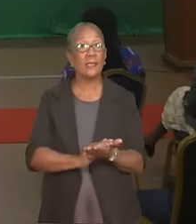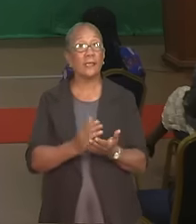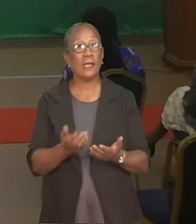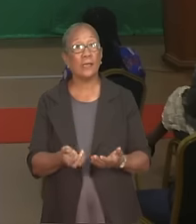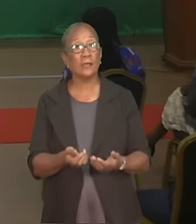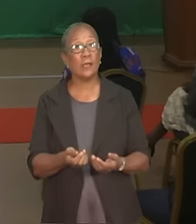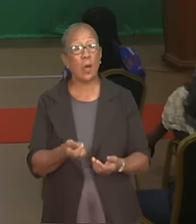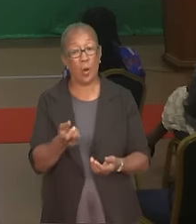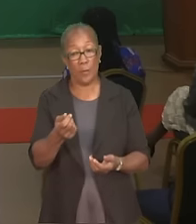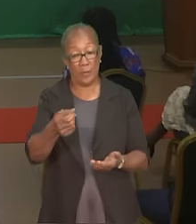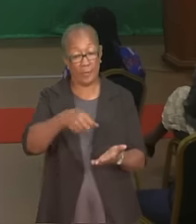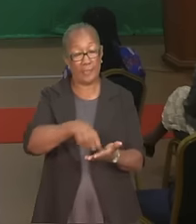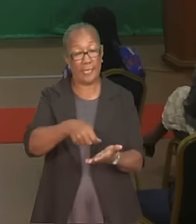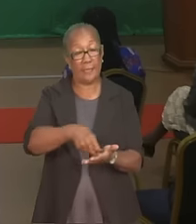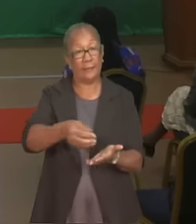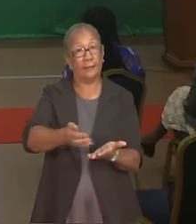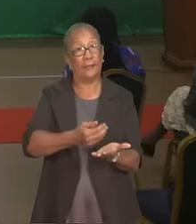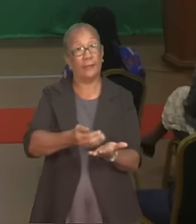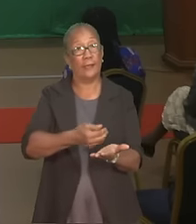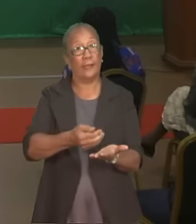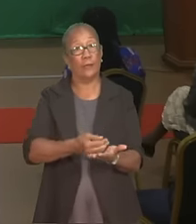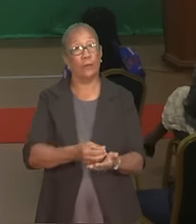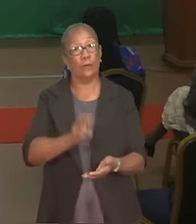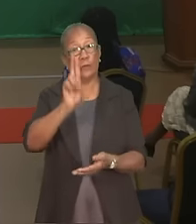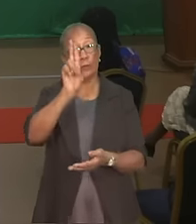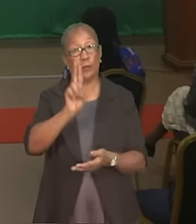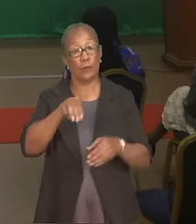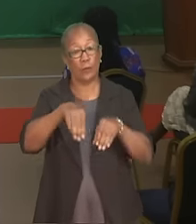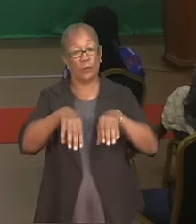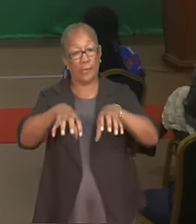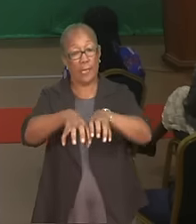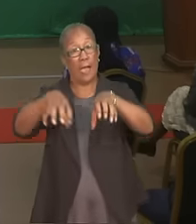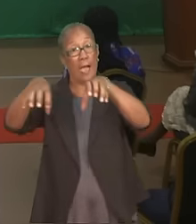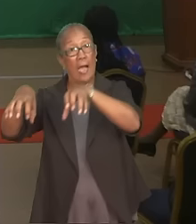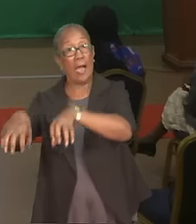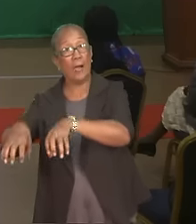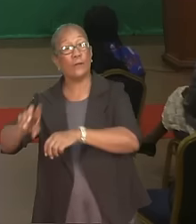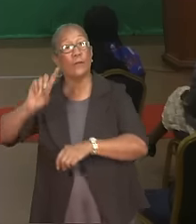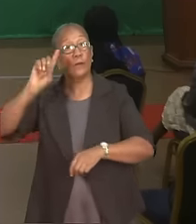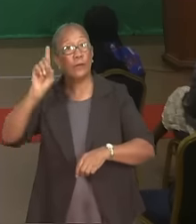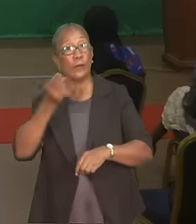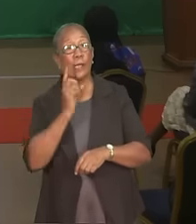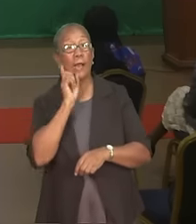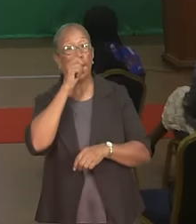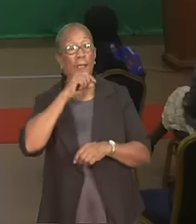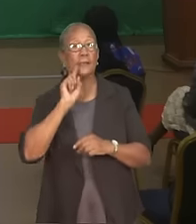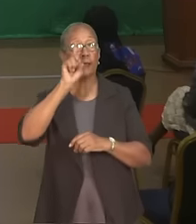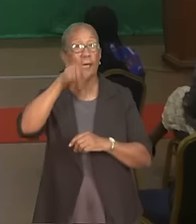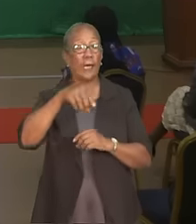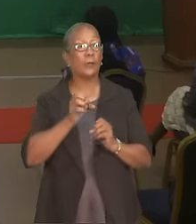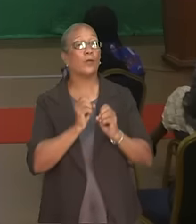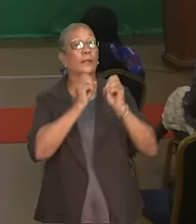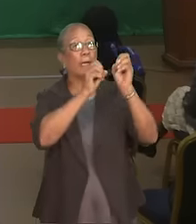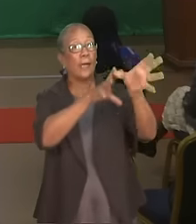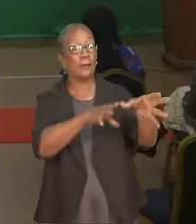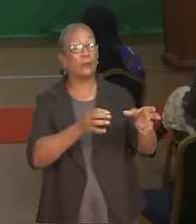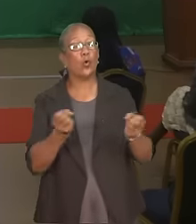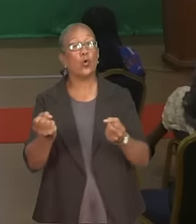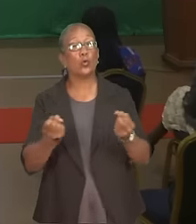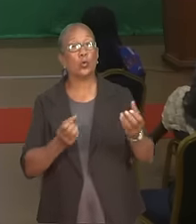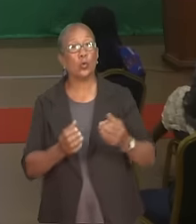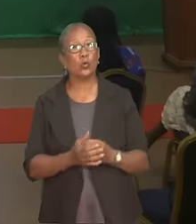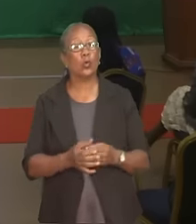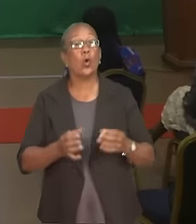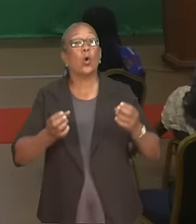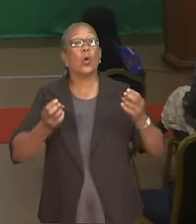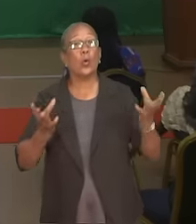gelden te innen voor de haven of op de haven, vooral als het gaat om de exporten van hout? Hoe staat